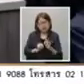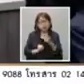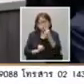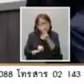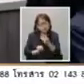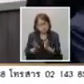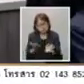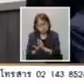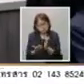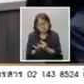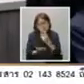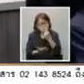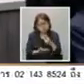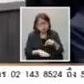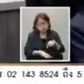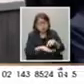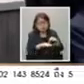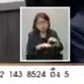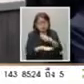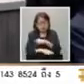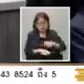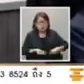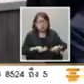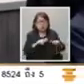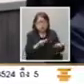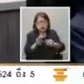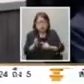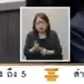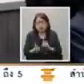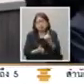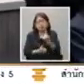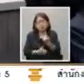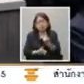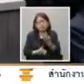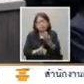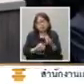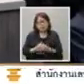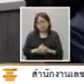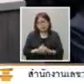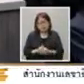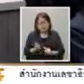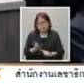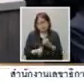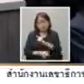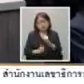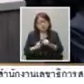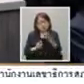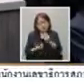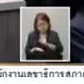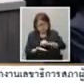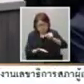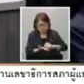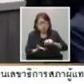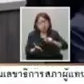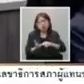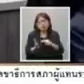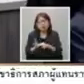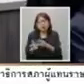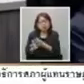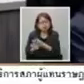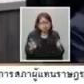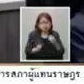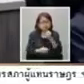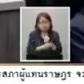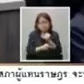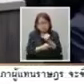ครับเขาเริ่มจากไหนถ้าเริ่มจากไหนก็คือรับผิดชอบตั้งแต่วันนั้น เพราะนั้น